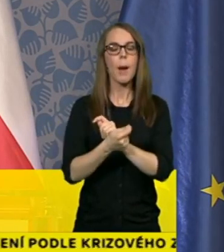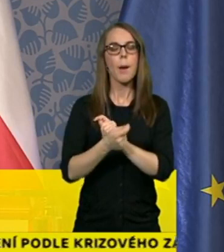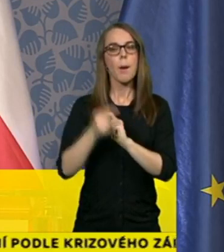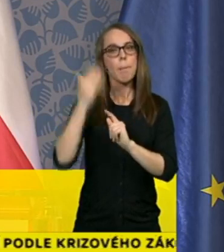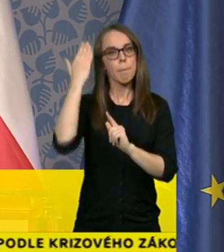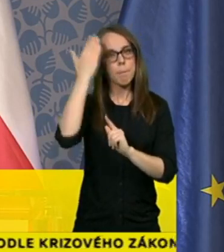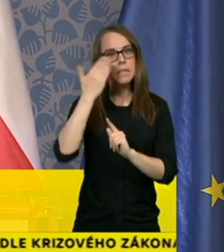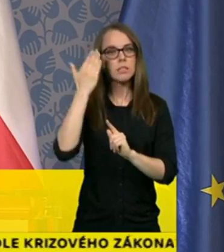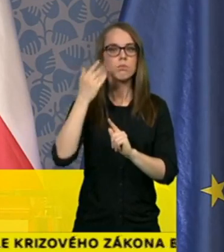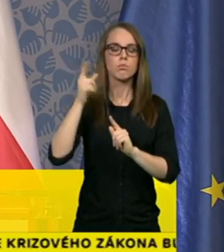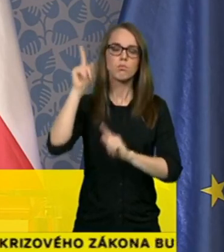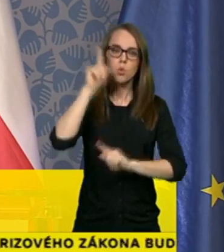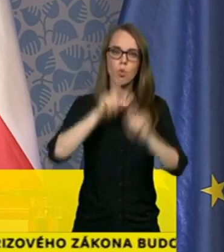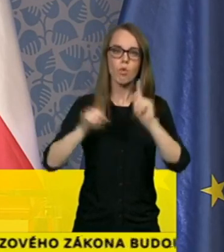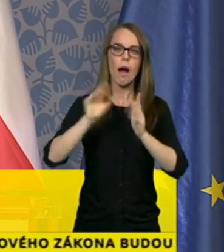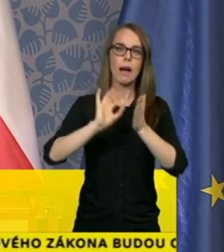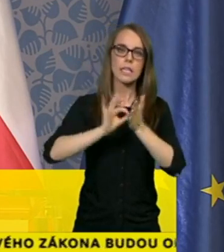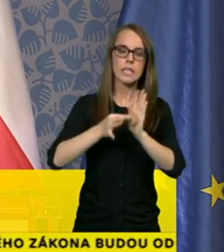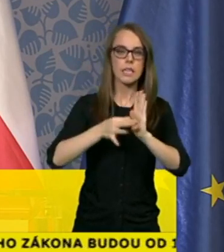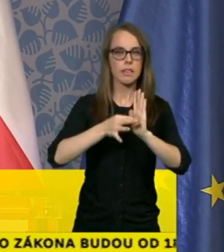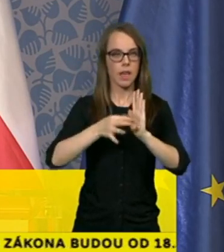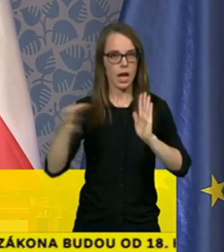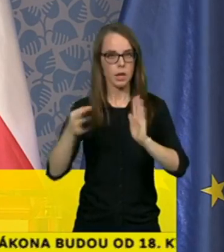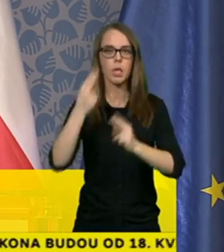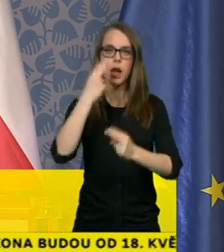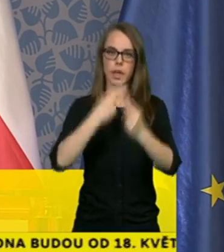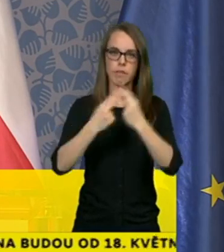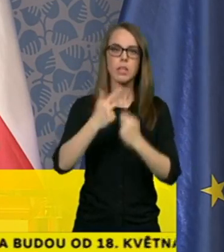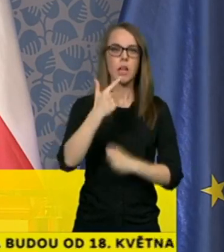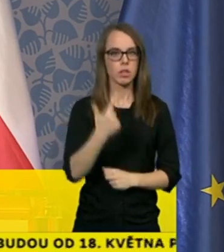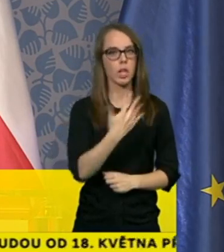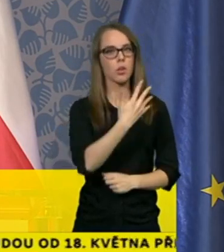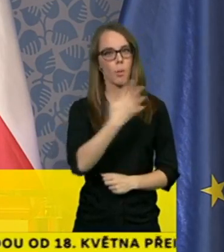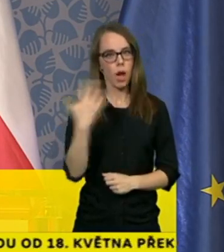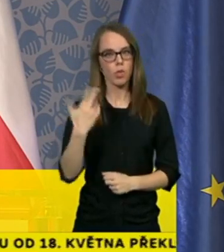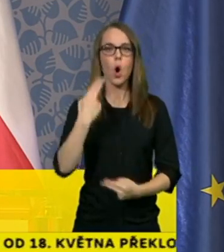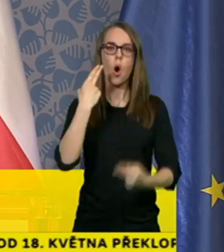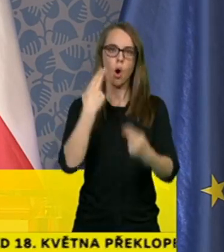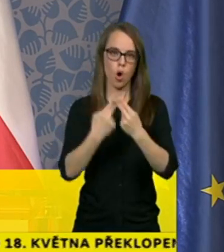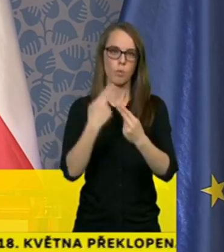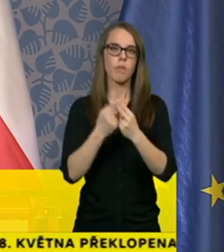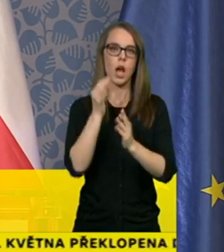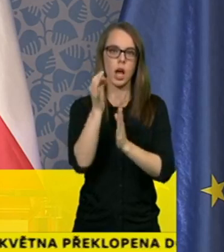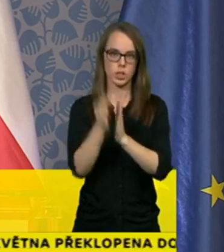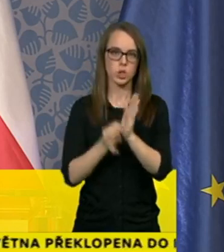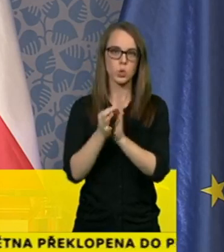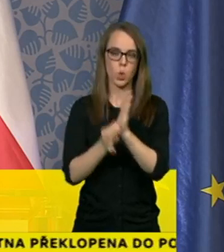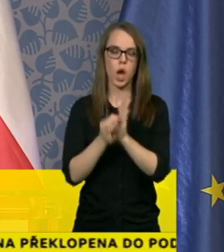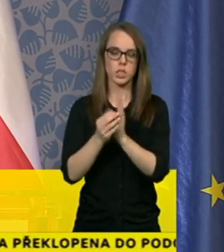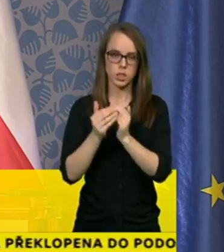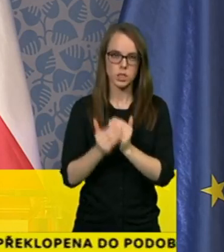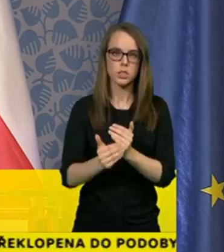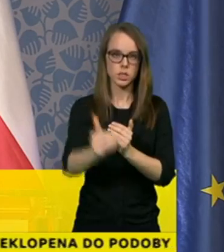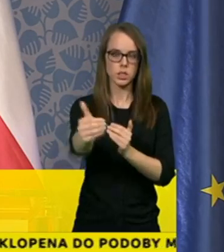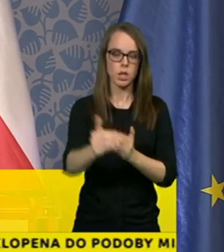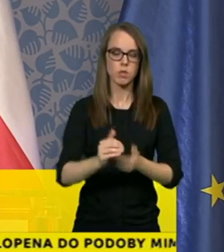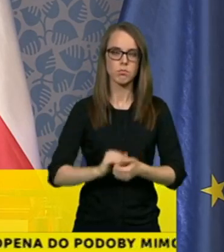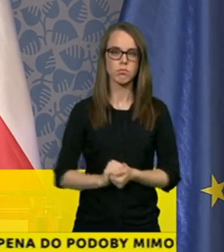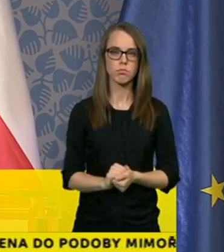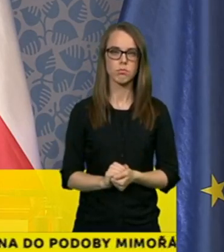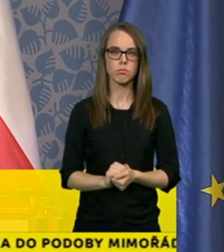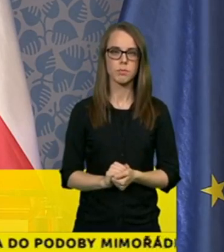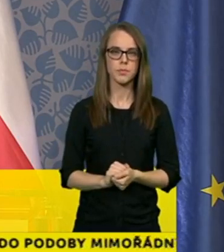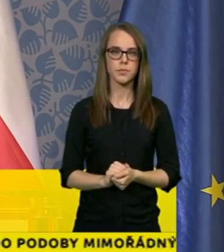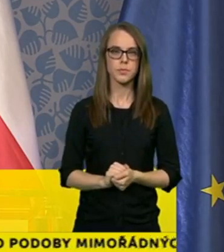kompromis. To dnešní rozvolnění je velmi výrazné. Bezesporu je to asi nejvýraznější z těch všech vln, které jsme